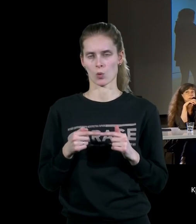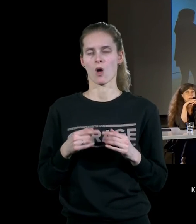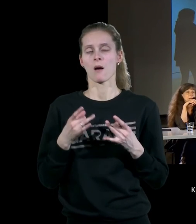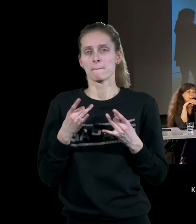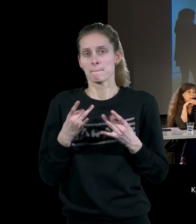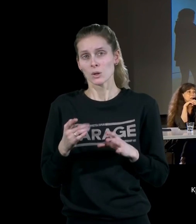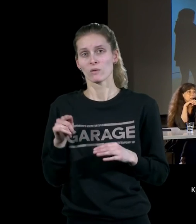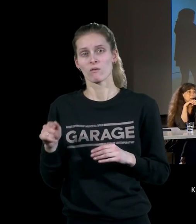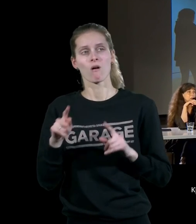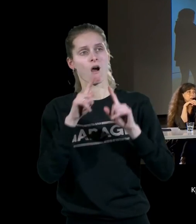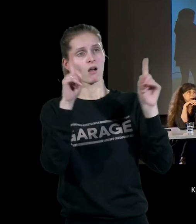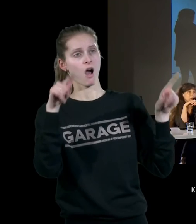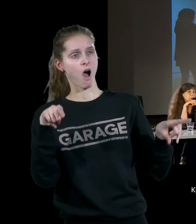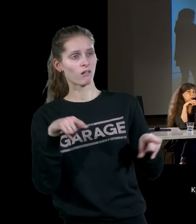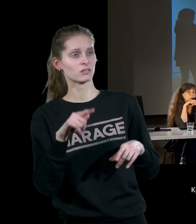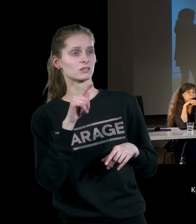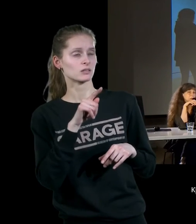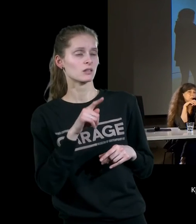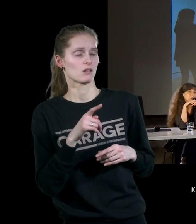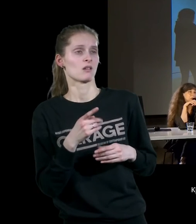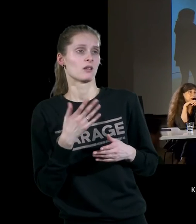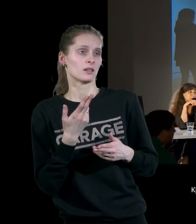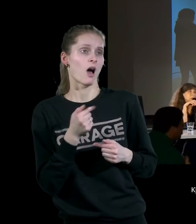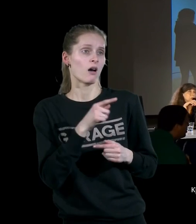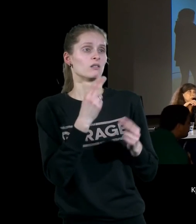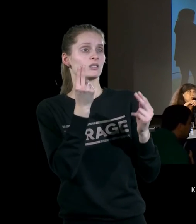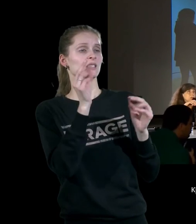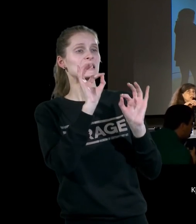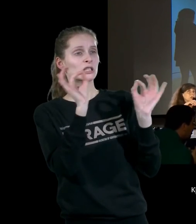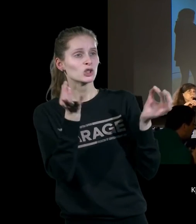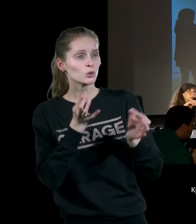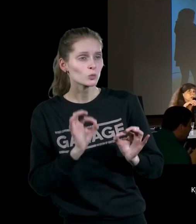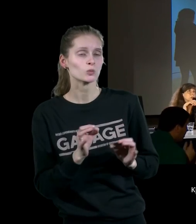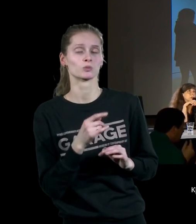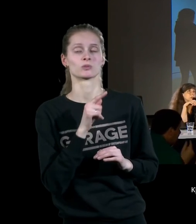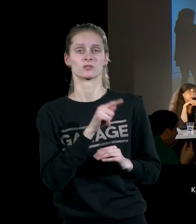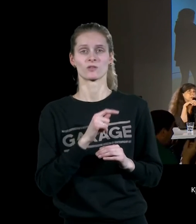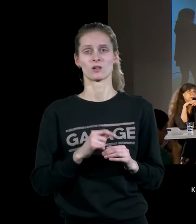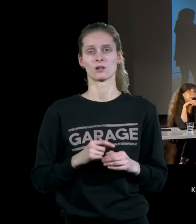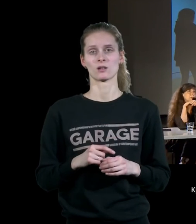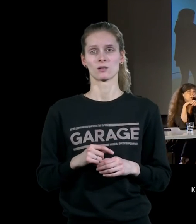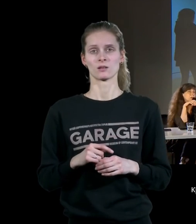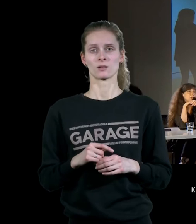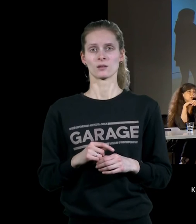как свое искусство он воспринимал как некий